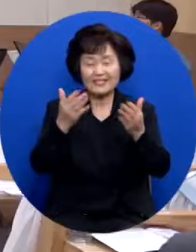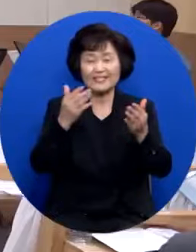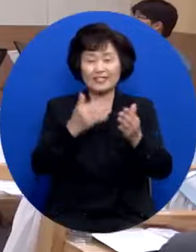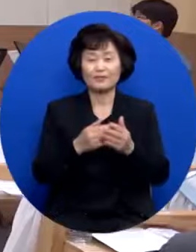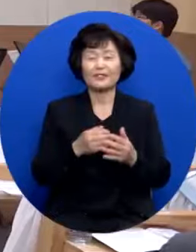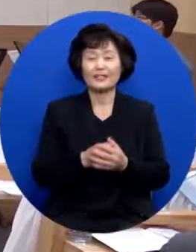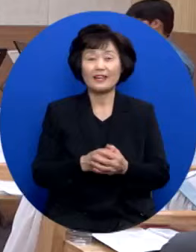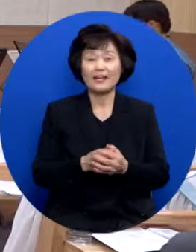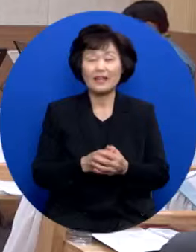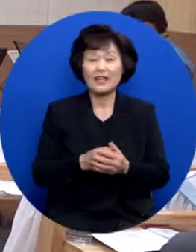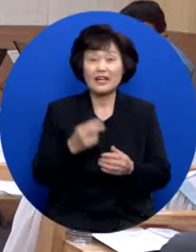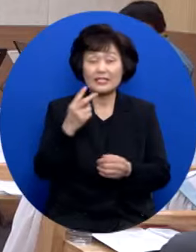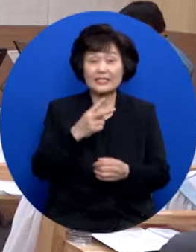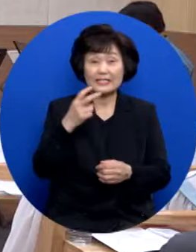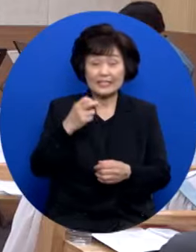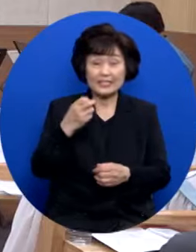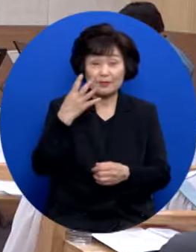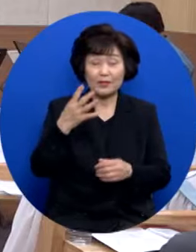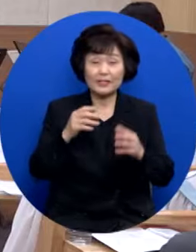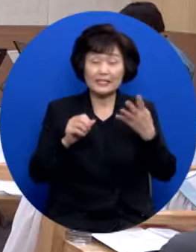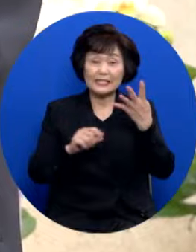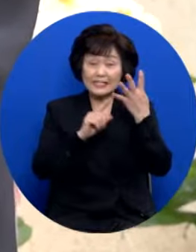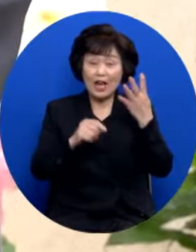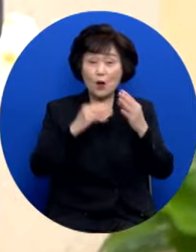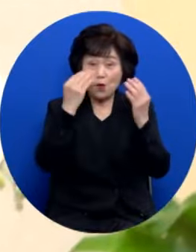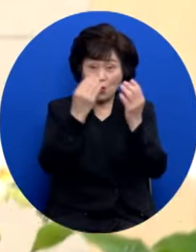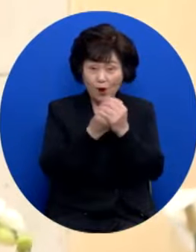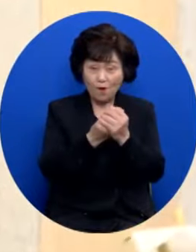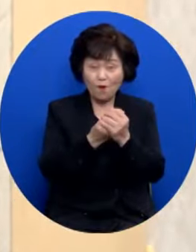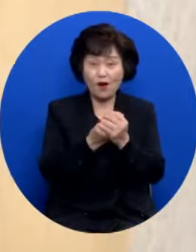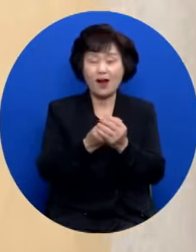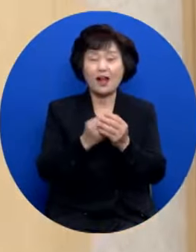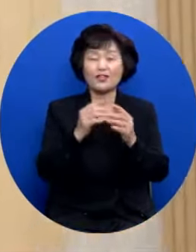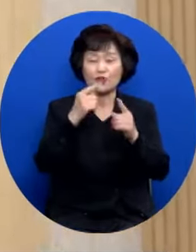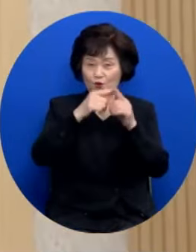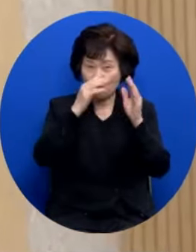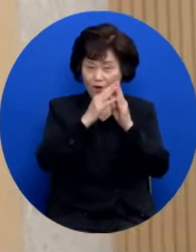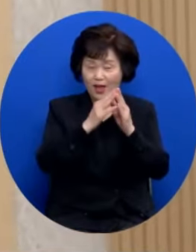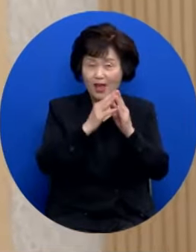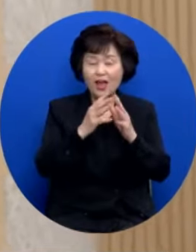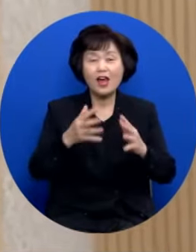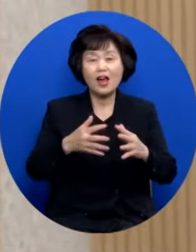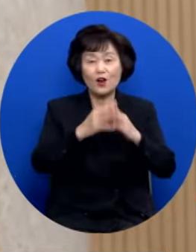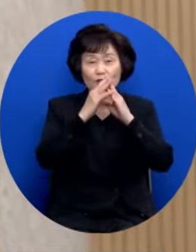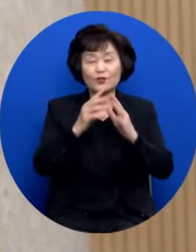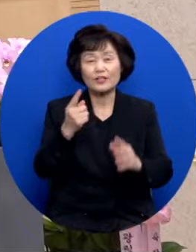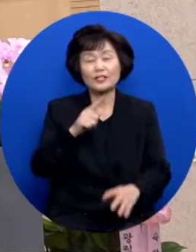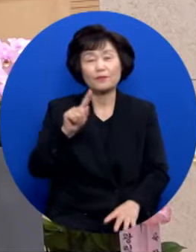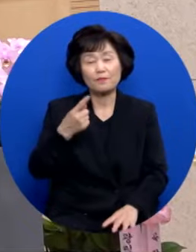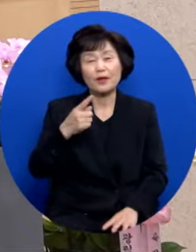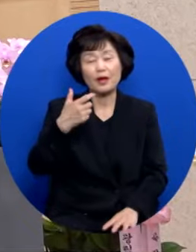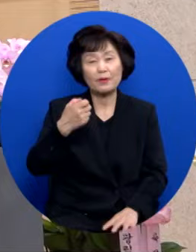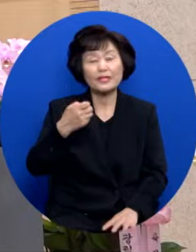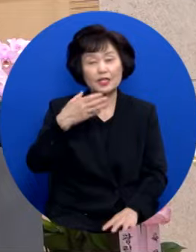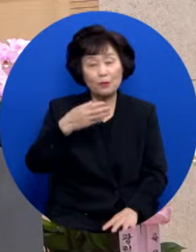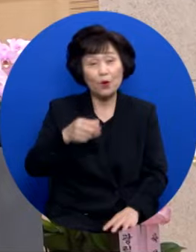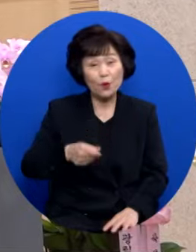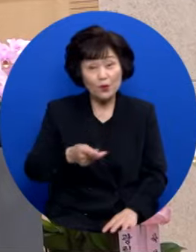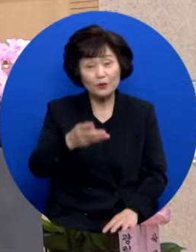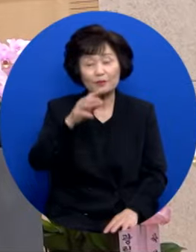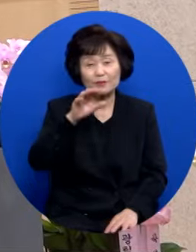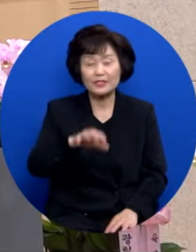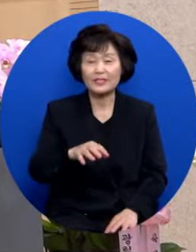9월 기공, 2024년 4월 완공된 빛의숲교회는 건축 면적 385제곱미터